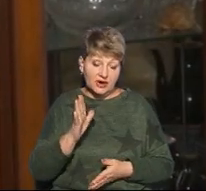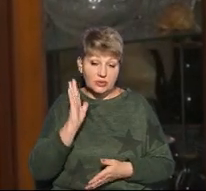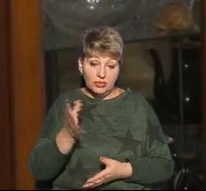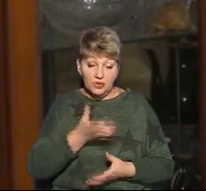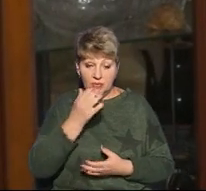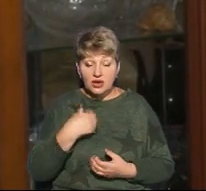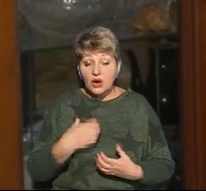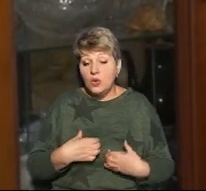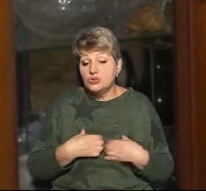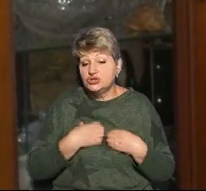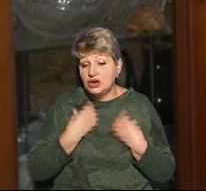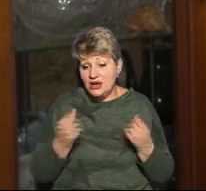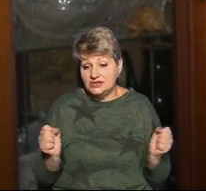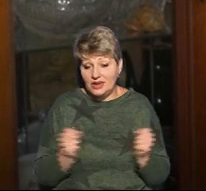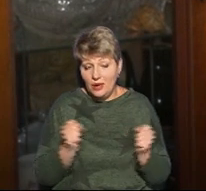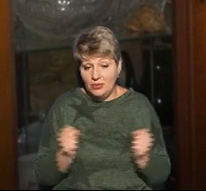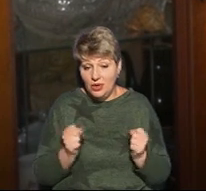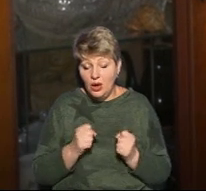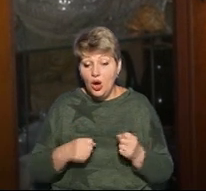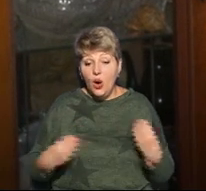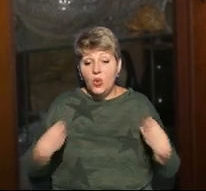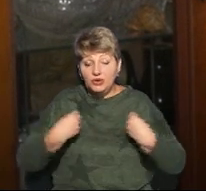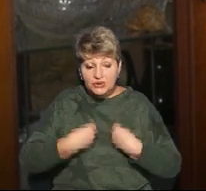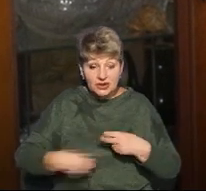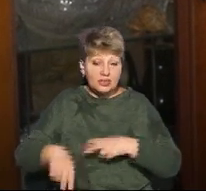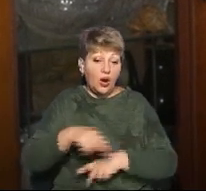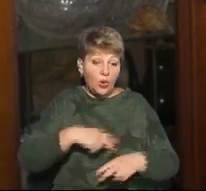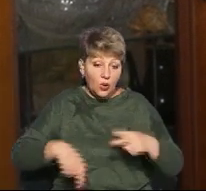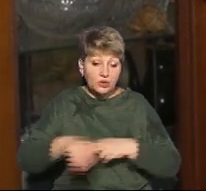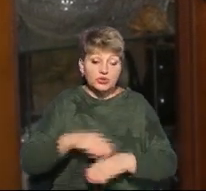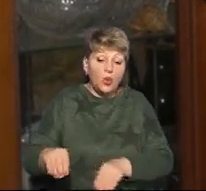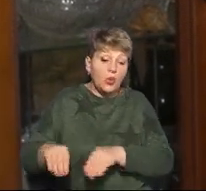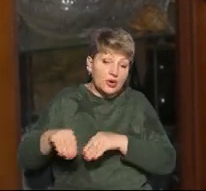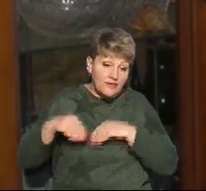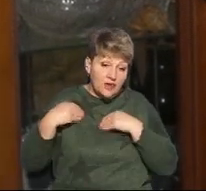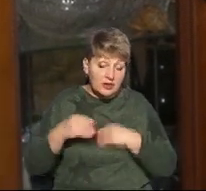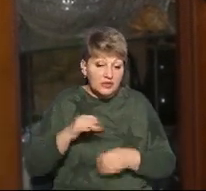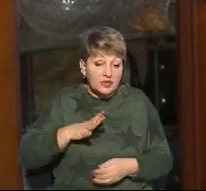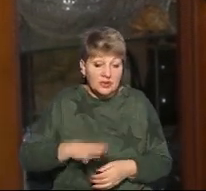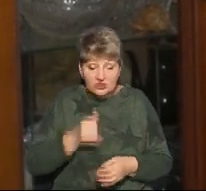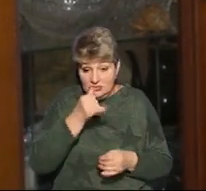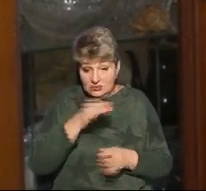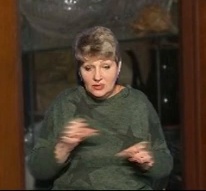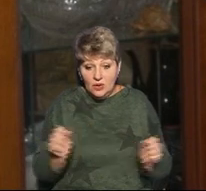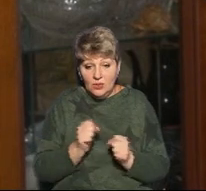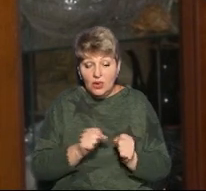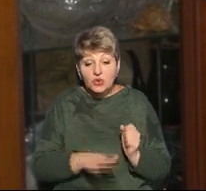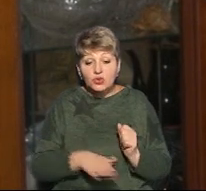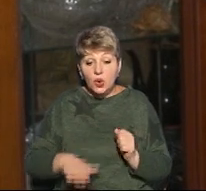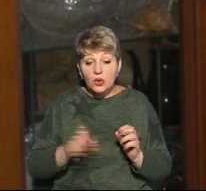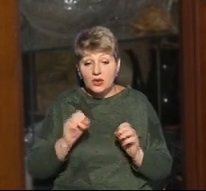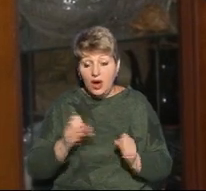Мерзну, жосно мерзну. Прямо в діта хожу, ось все, вкриваюся і невиносимо холодно. Ноги як